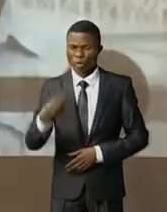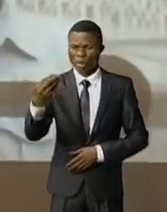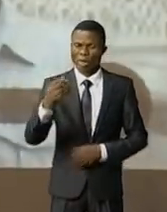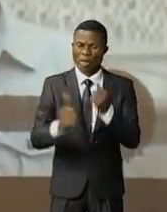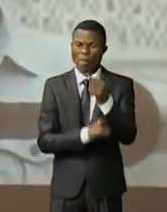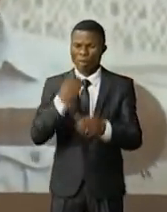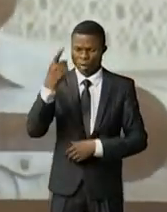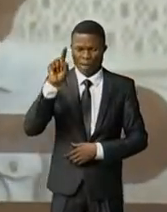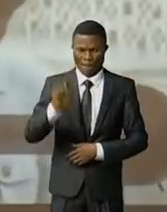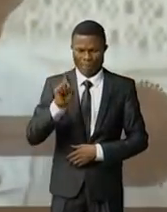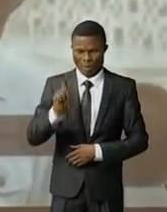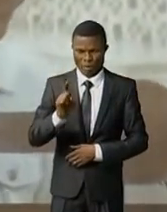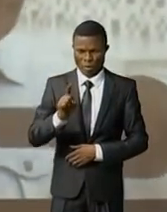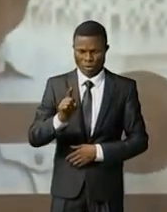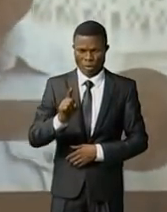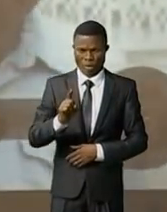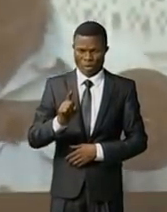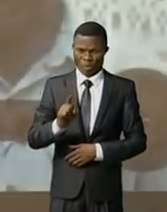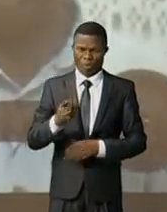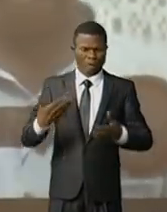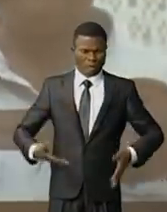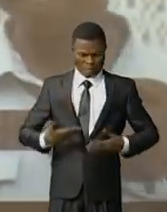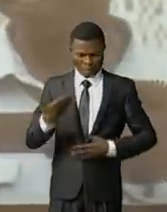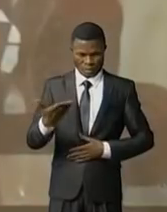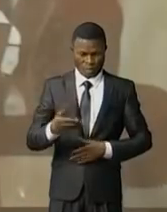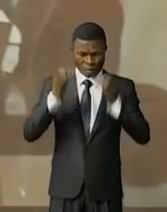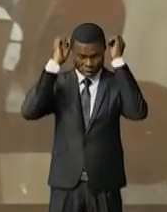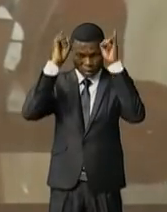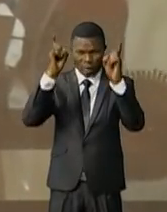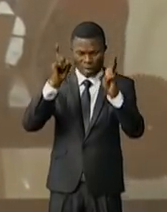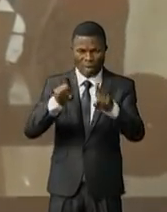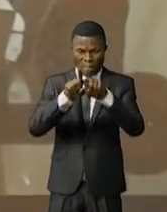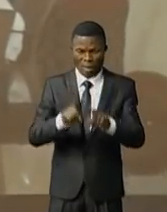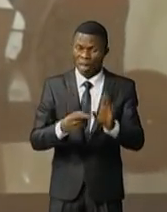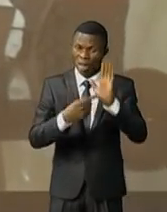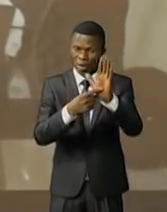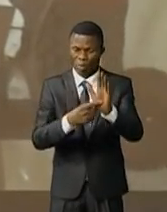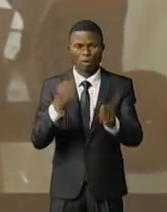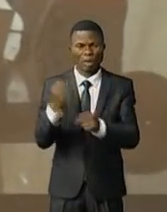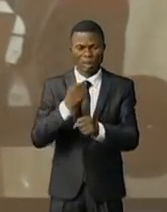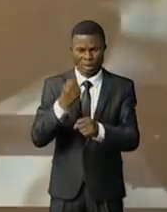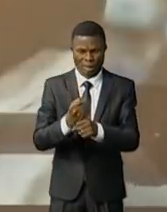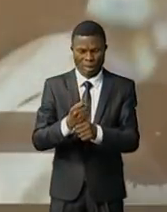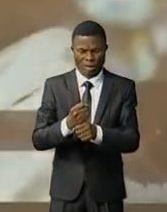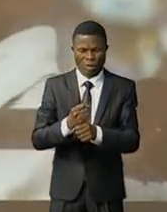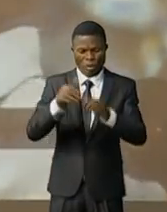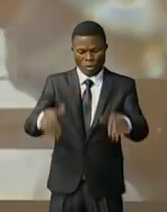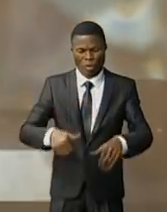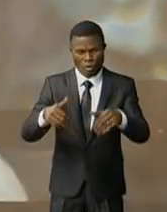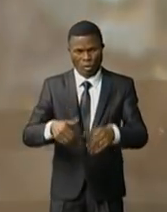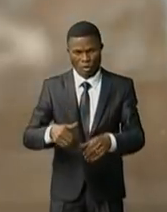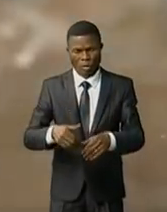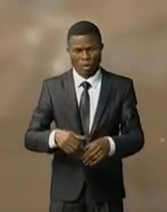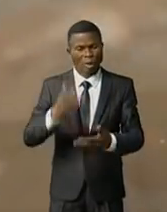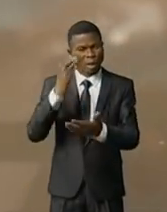personne qui a besoin de la joie. Éduquer et puis de leur montrer les métiers, l'agriculture. On ne va